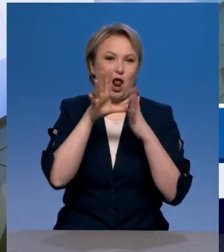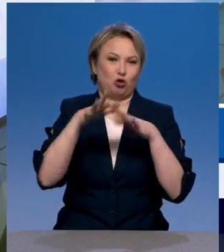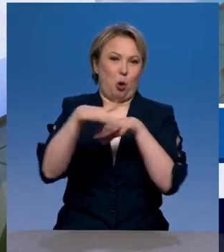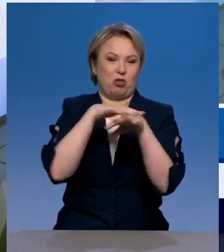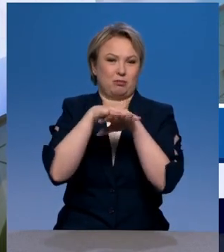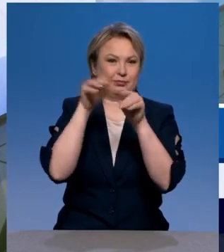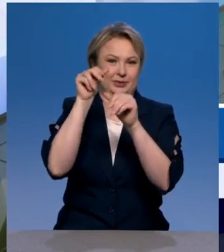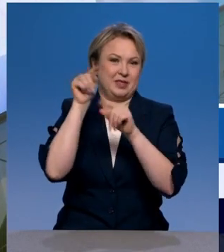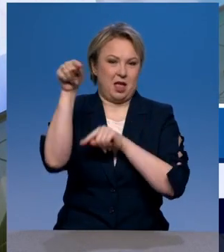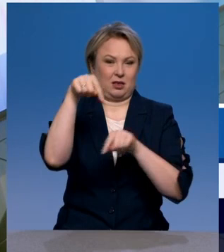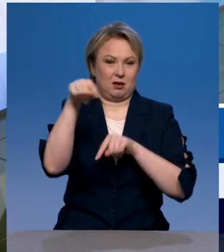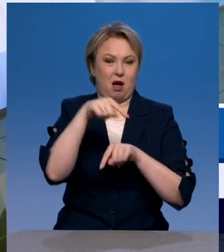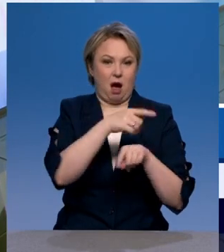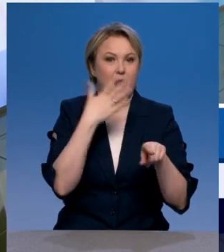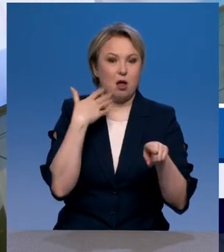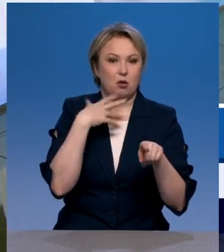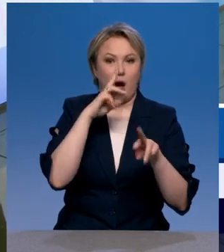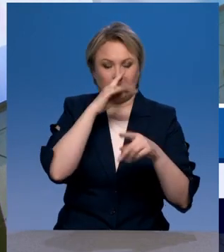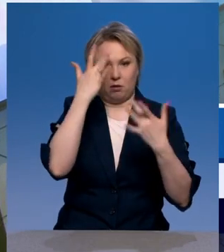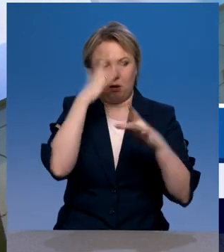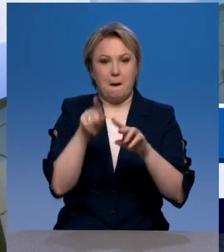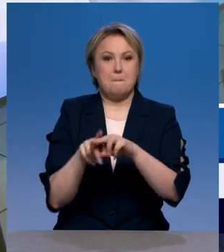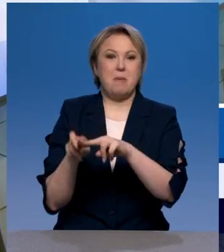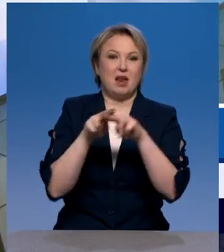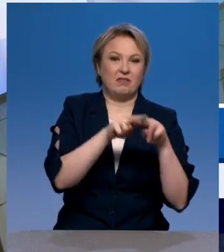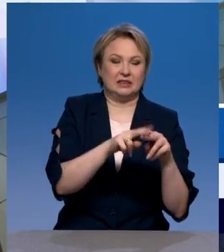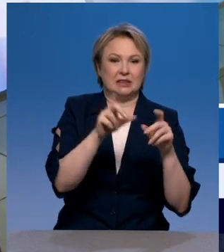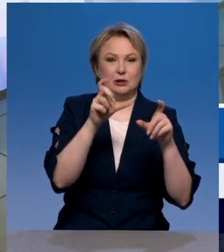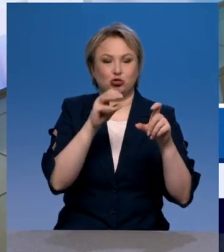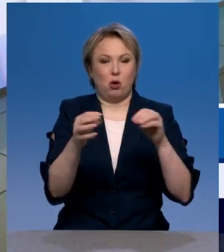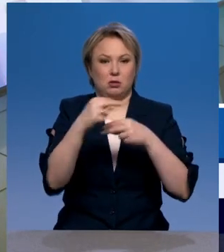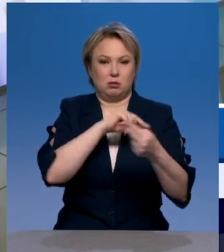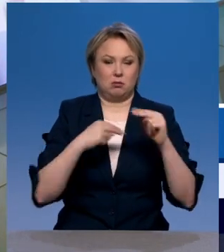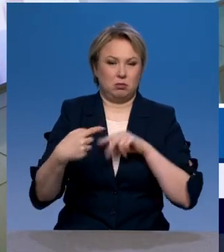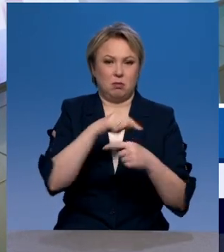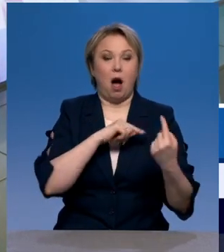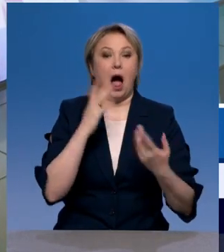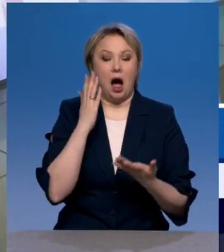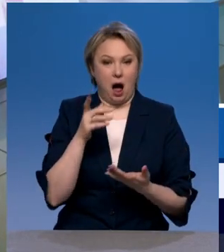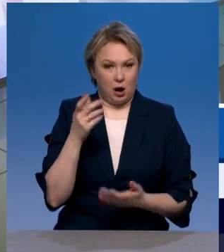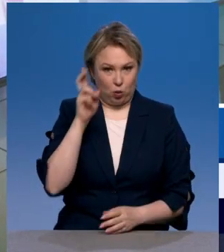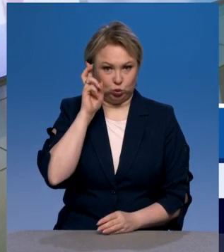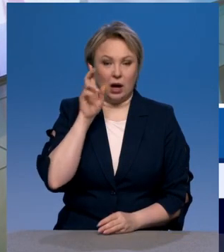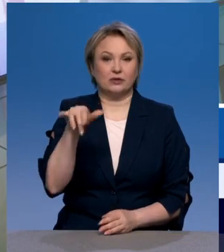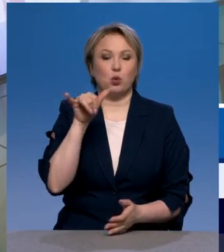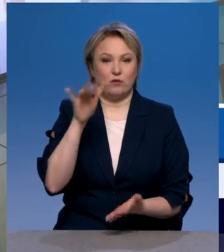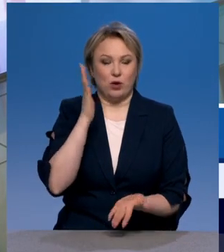и так далее. Насколько государство готово защищать наши деньги? Есть ли у него для этого силы, средства, ресурсы,